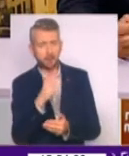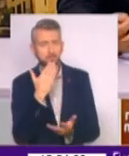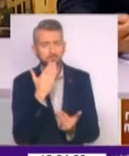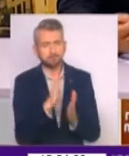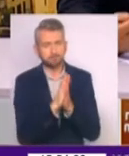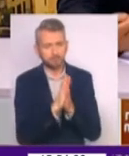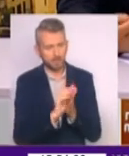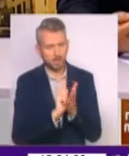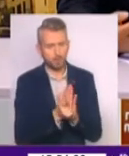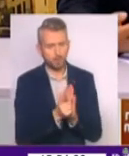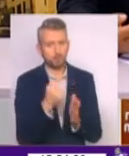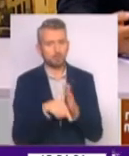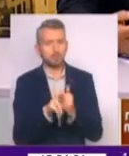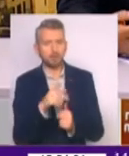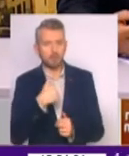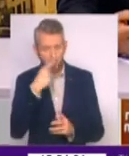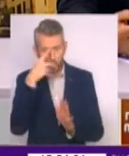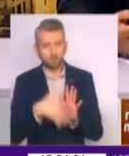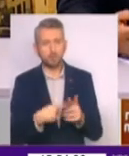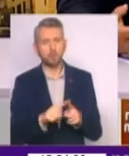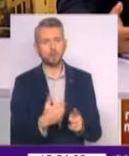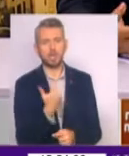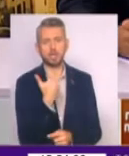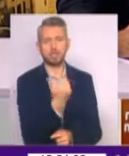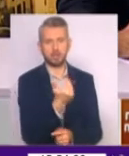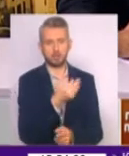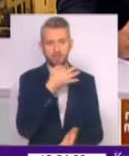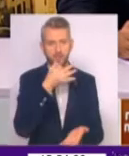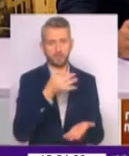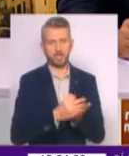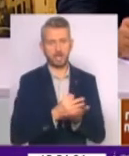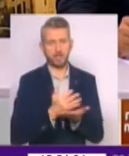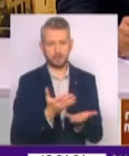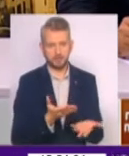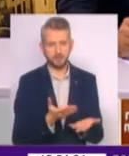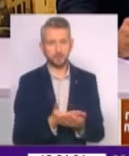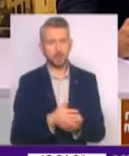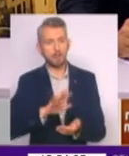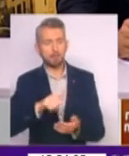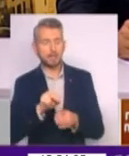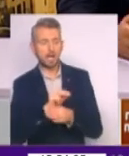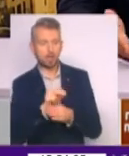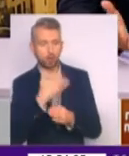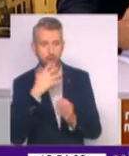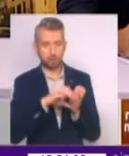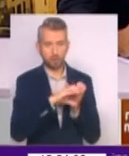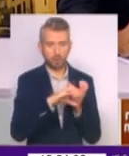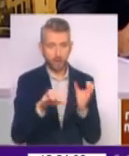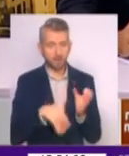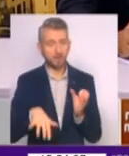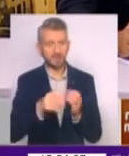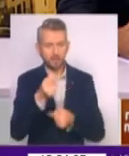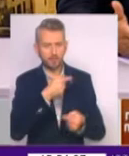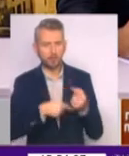терміново, оскільки, наскільки я розумію, це їхня якраз відповідальність. Їхня відповідальність, да, після ремонту теплотраси все